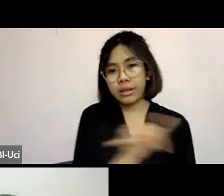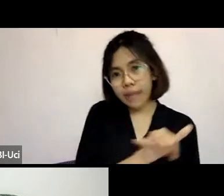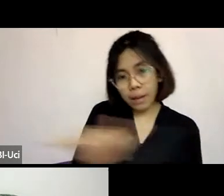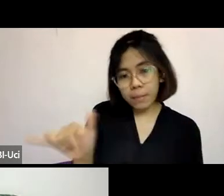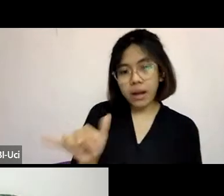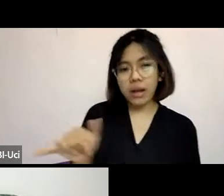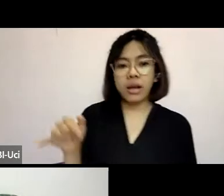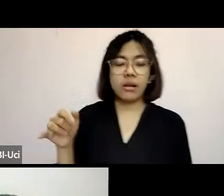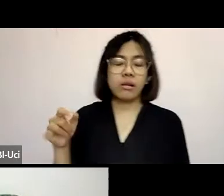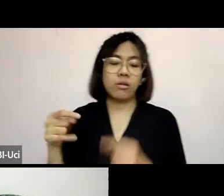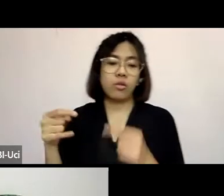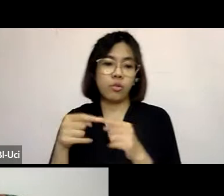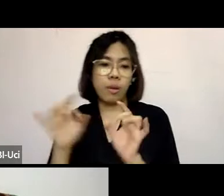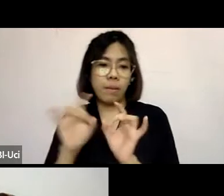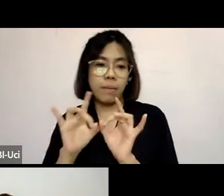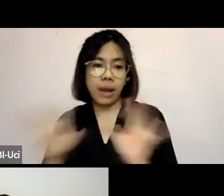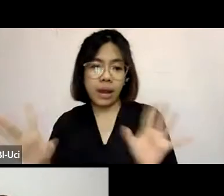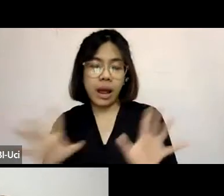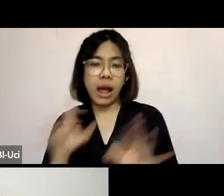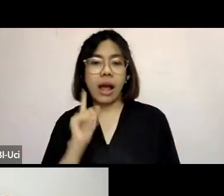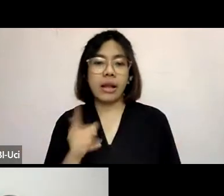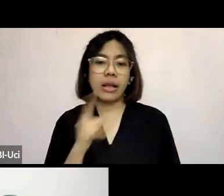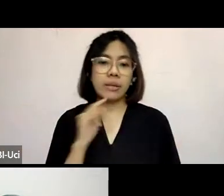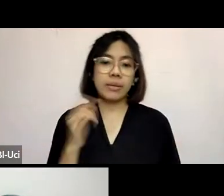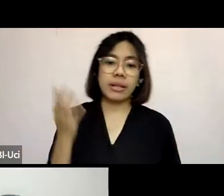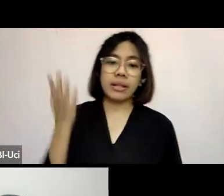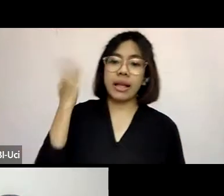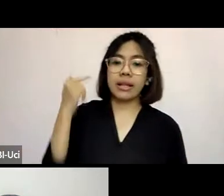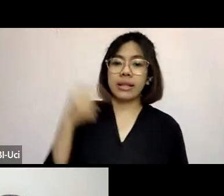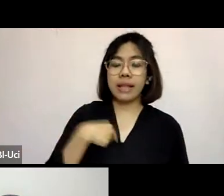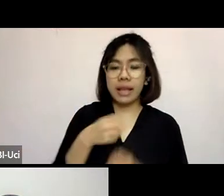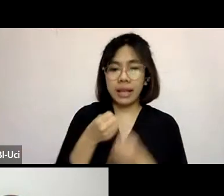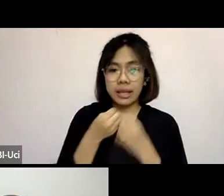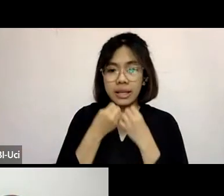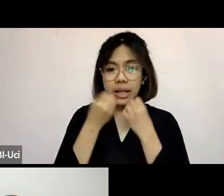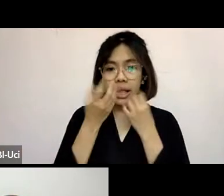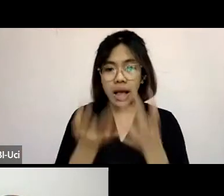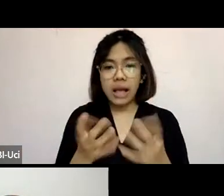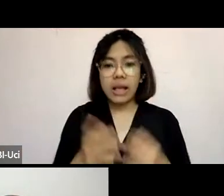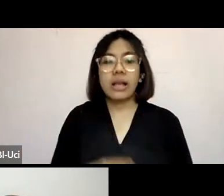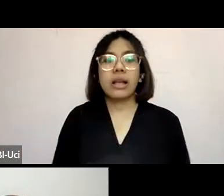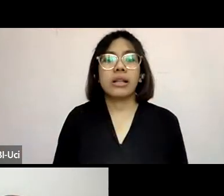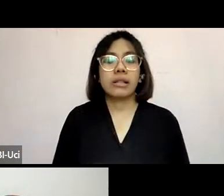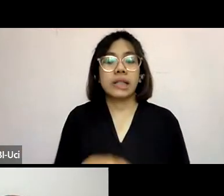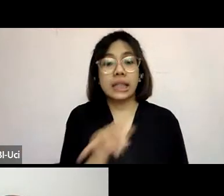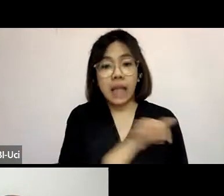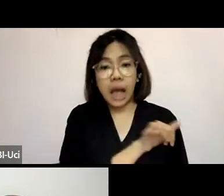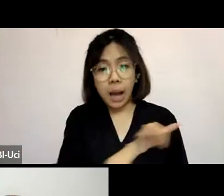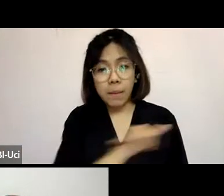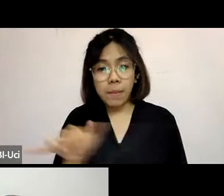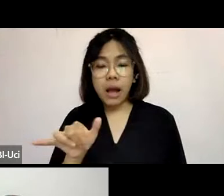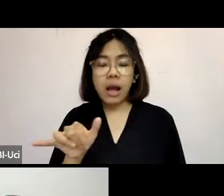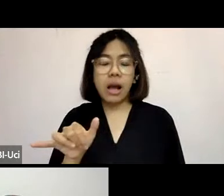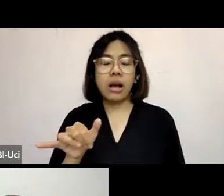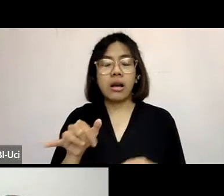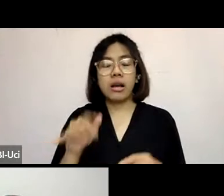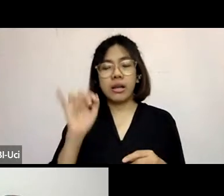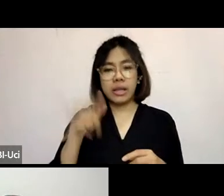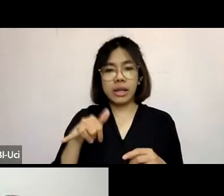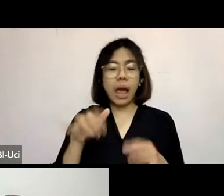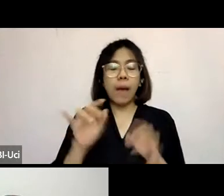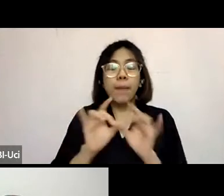karena itu tadi sudah saya sampaikan perbedaan itu sedapat mungkin dikecilkan gitu ya